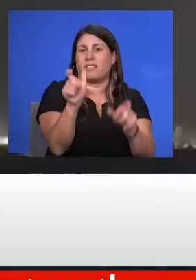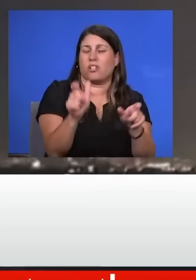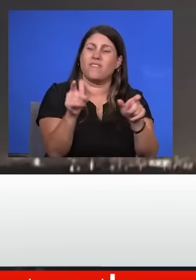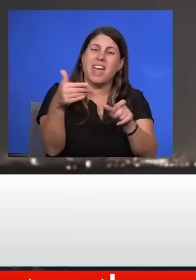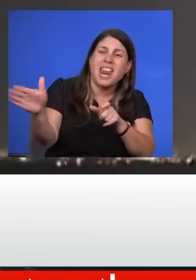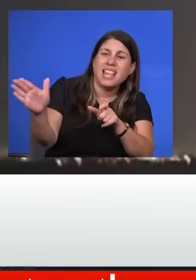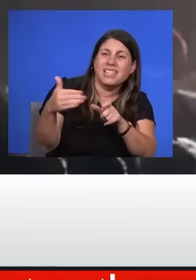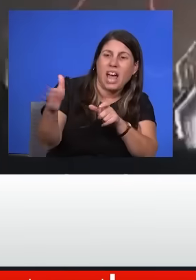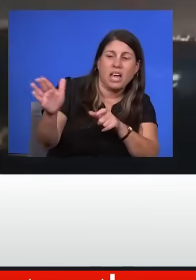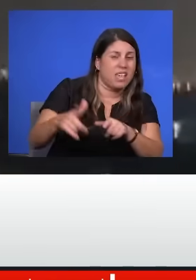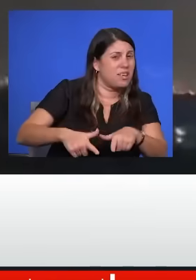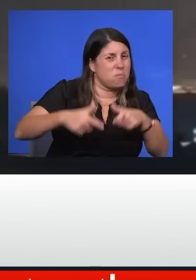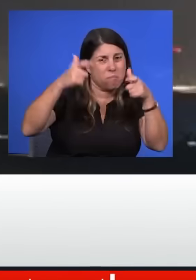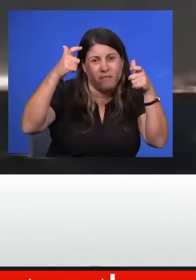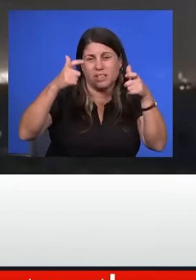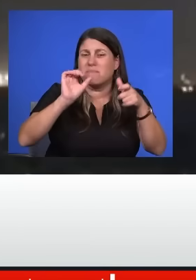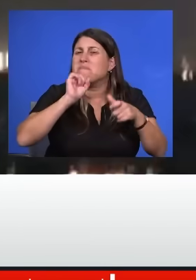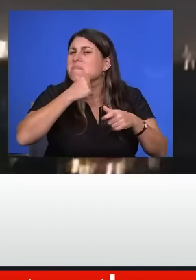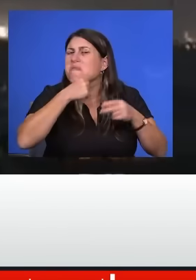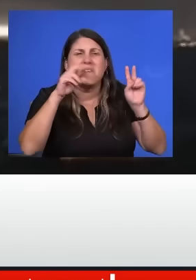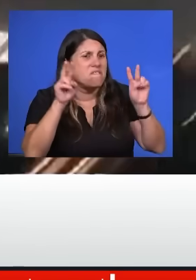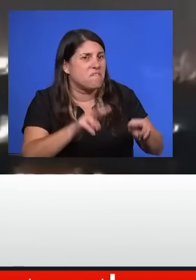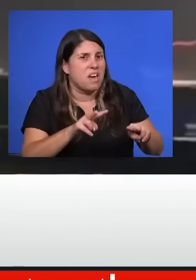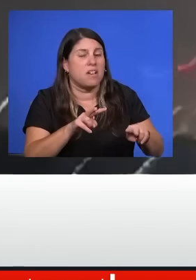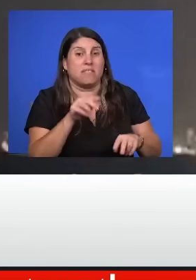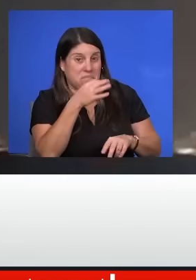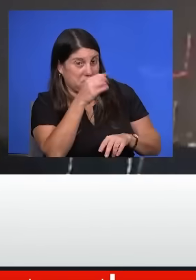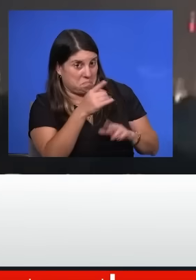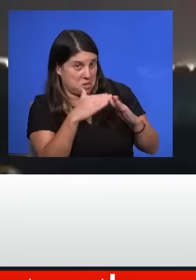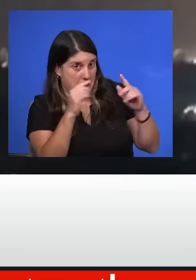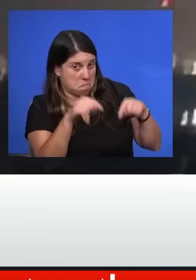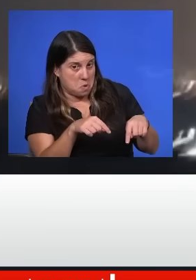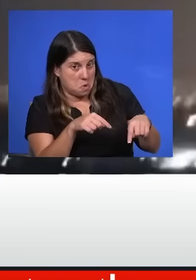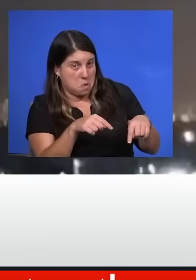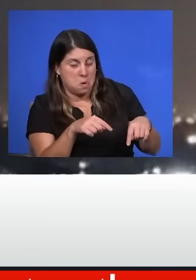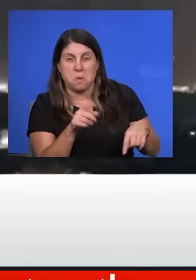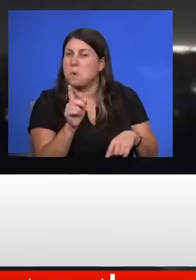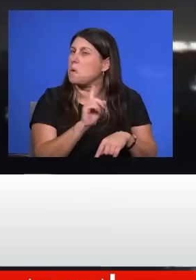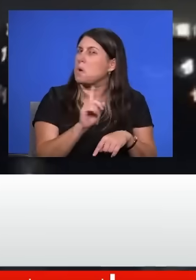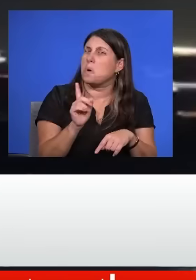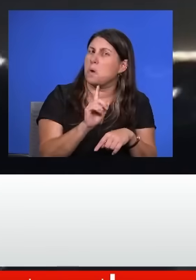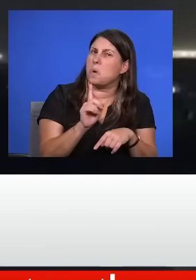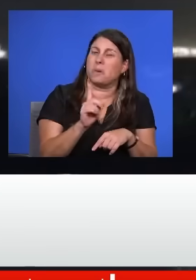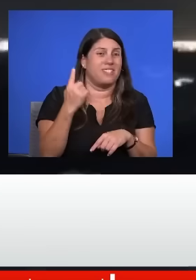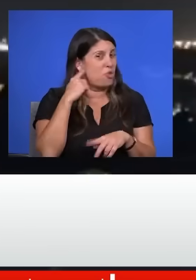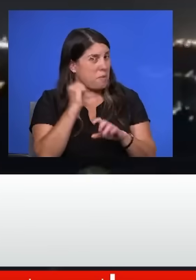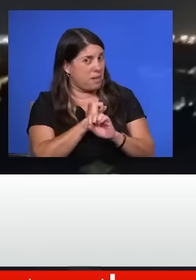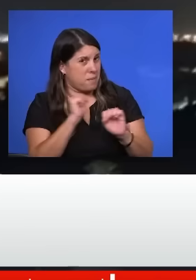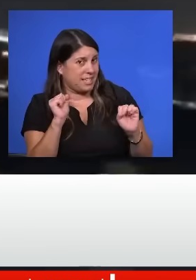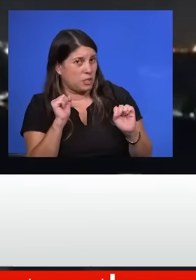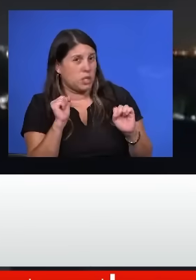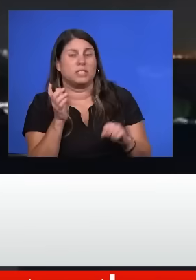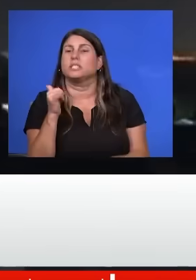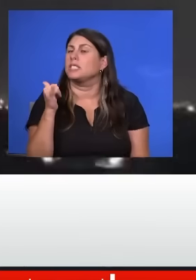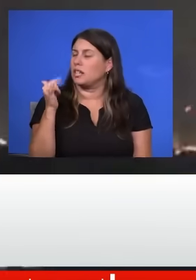מאוד ישנים. אדוני, אתה גר פה? לא, אני... שמעתם את הפיצוץ? כן, שמענו. מה